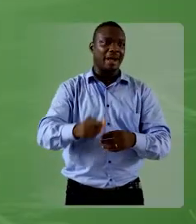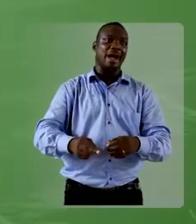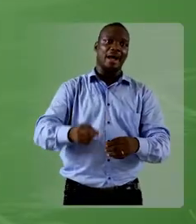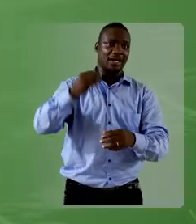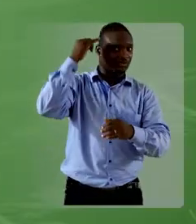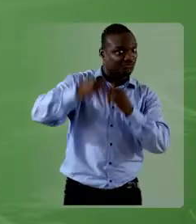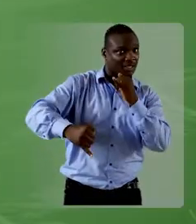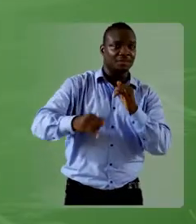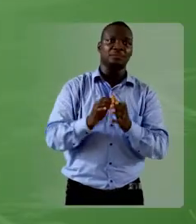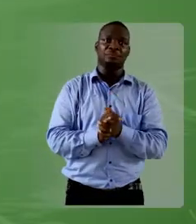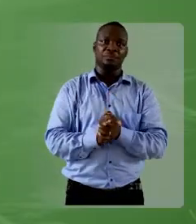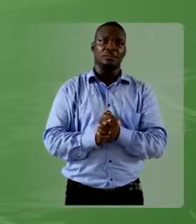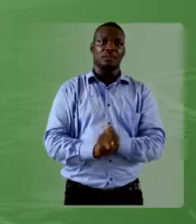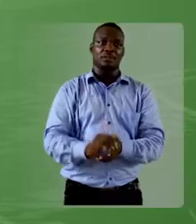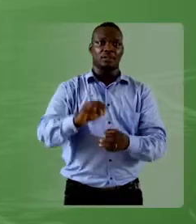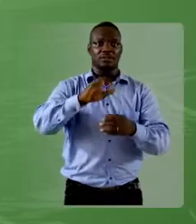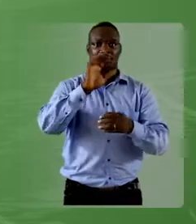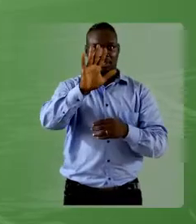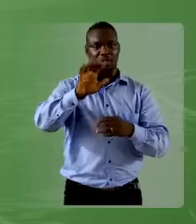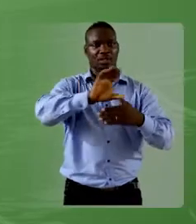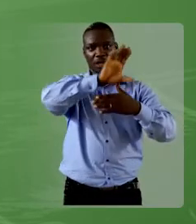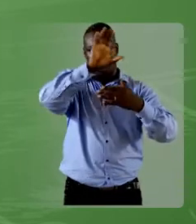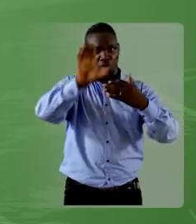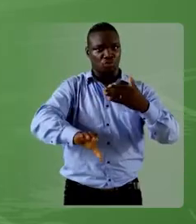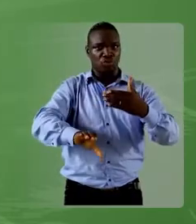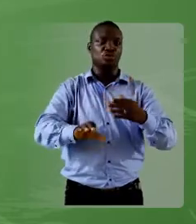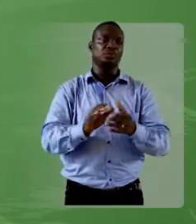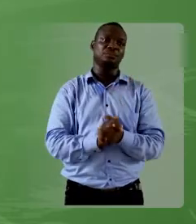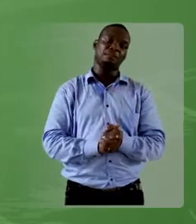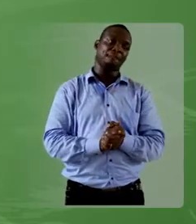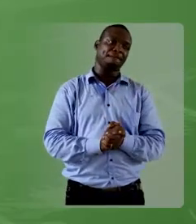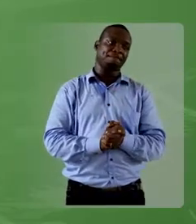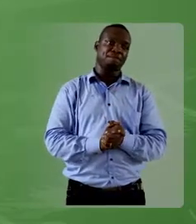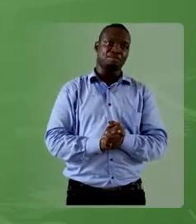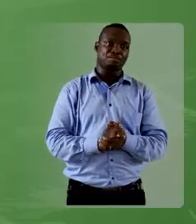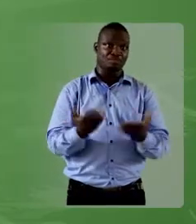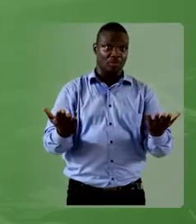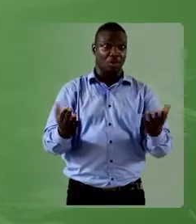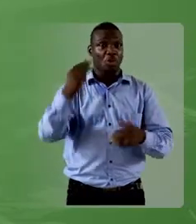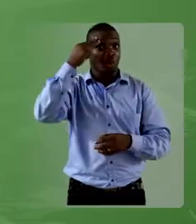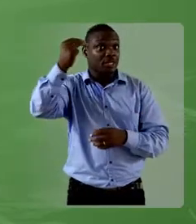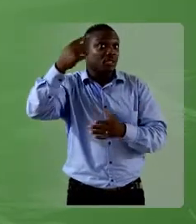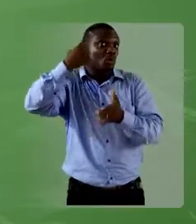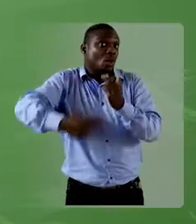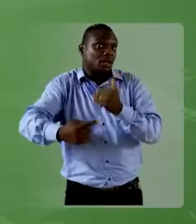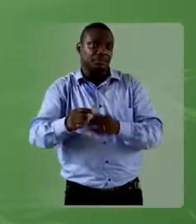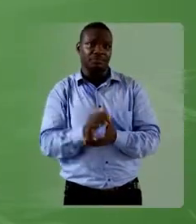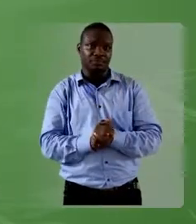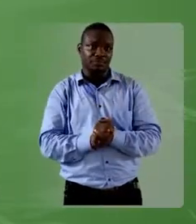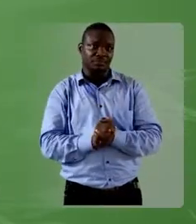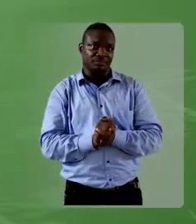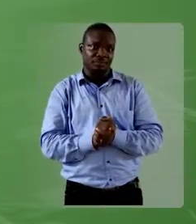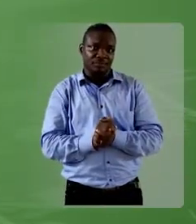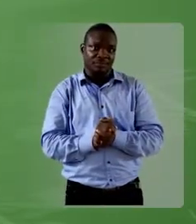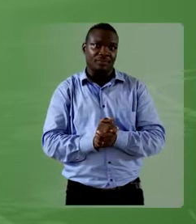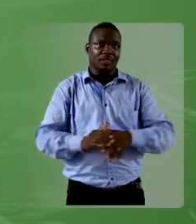la conclusion de cette deuxième partie. On retient que les gîtes miniers